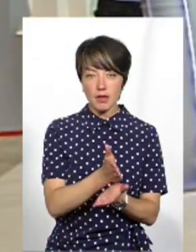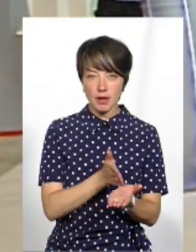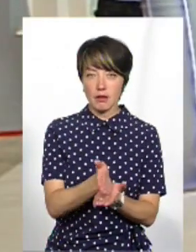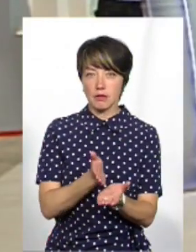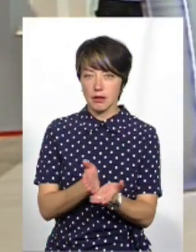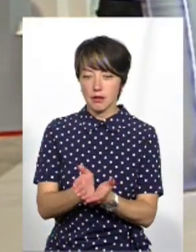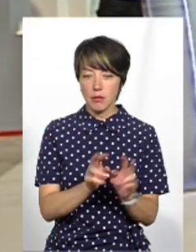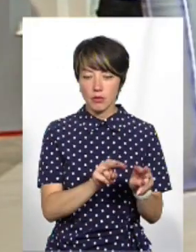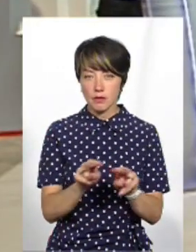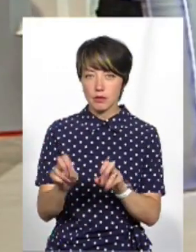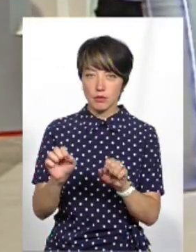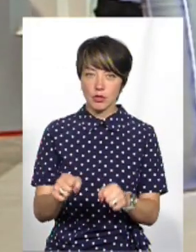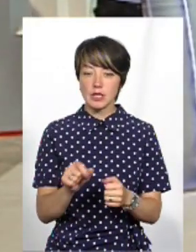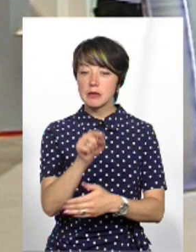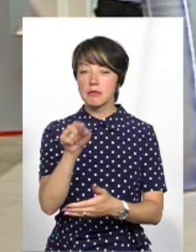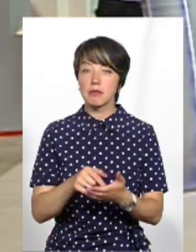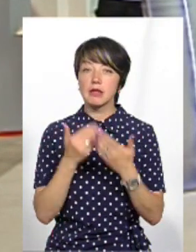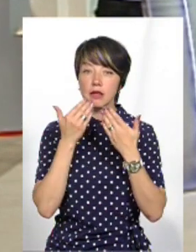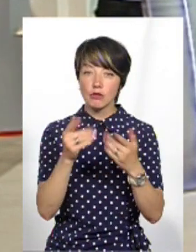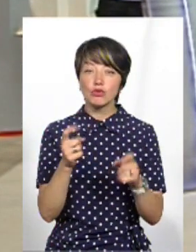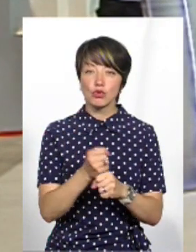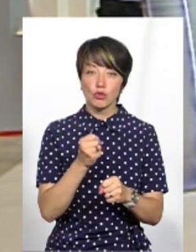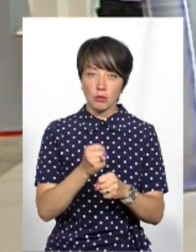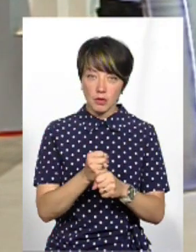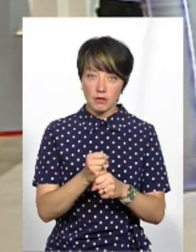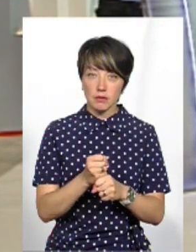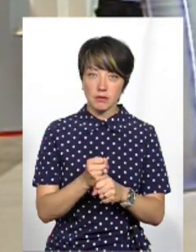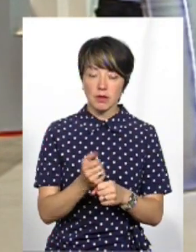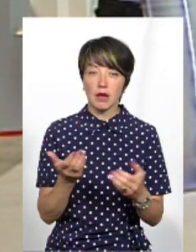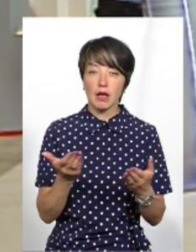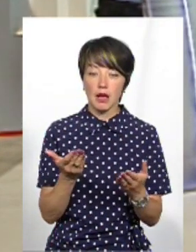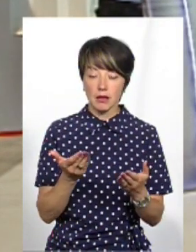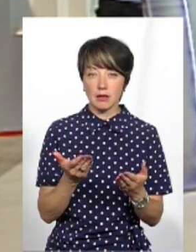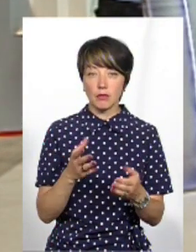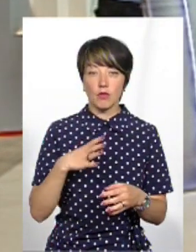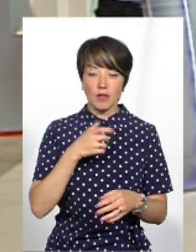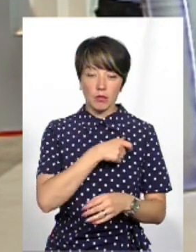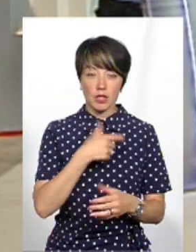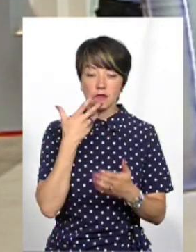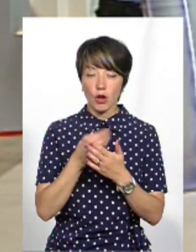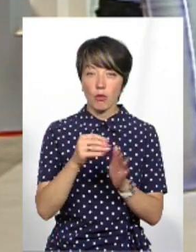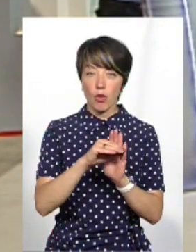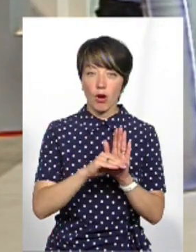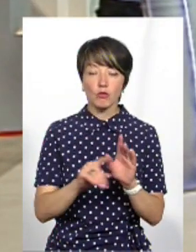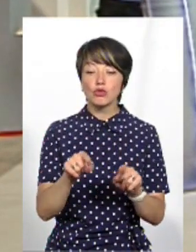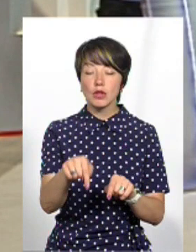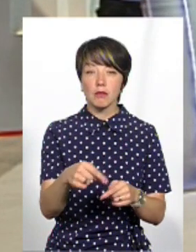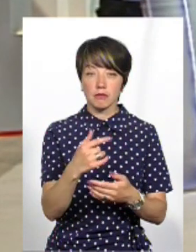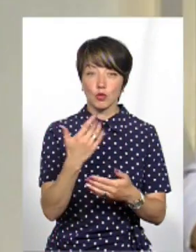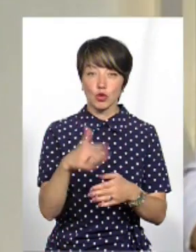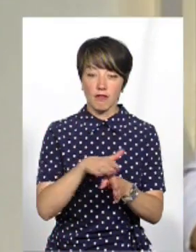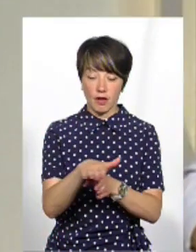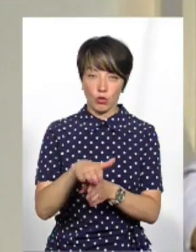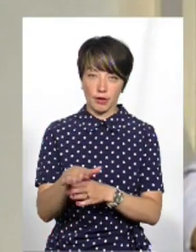напрямки, тобто можна відслідкувати і можна потім запитати кандидата, а що ти зробив, ну вже який став депутатом зі своєю програмою, що ти зробив.